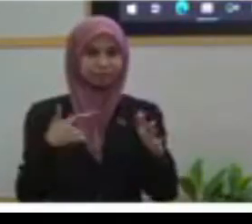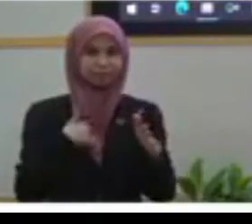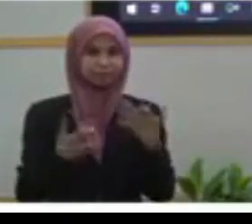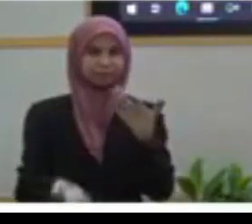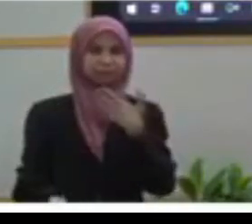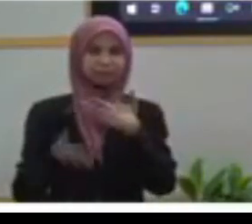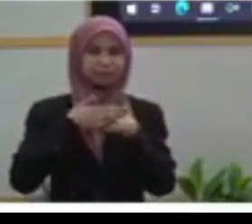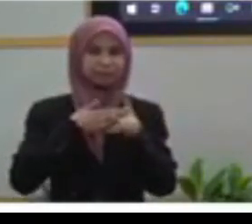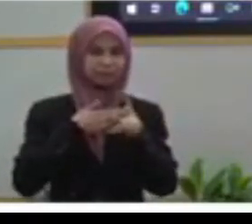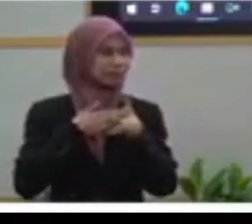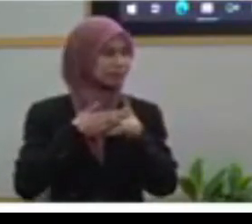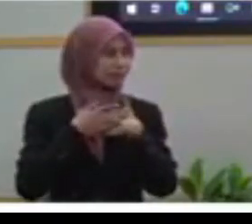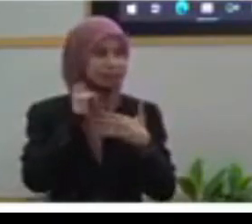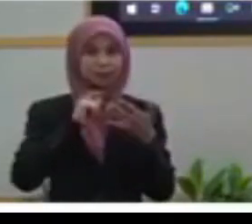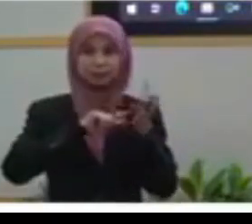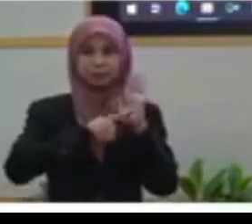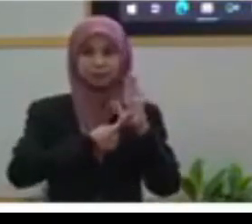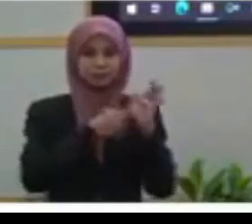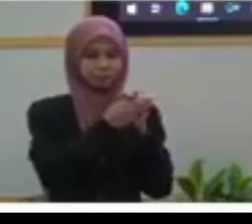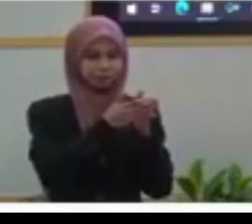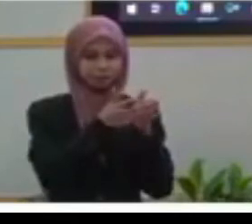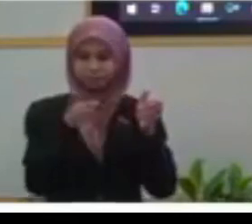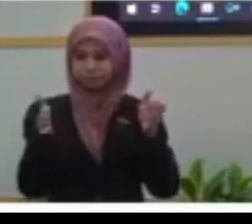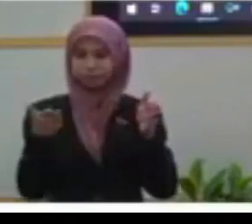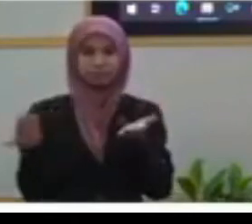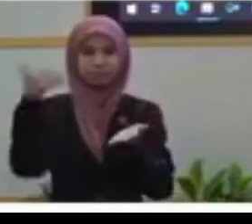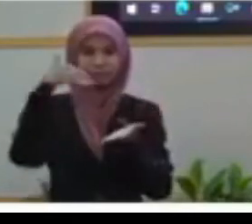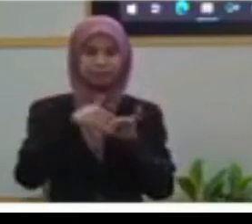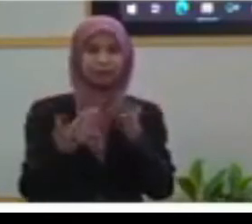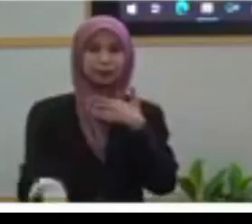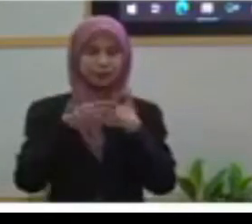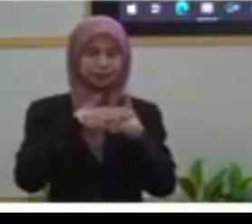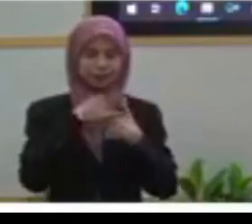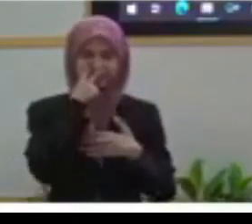kembalikan pada permulaan. Patah balik mula.